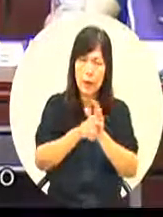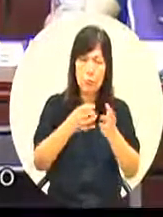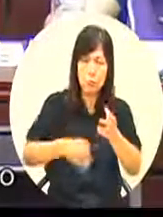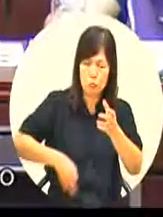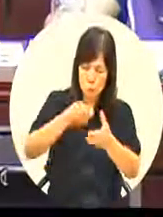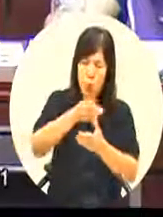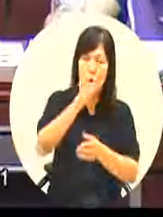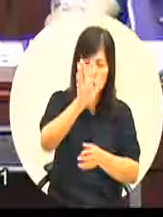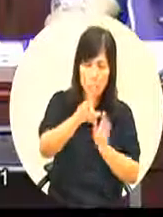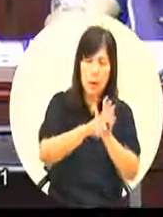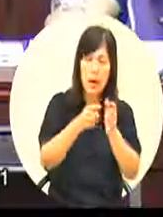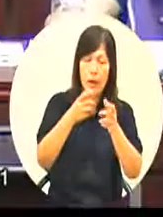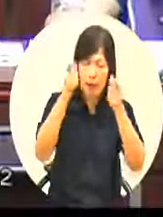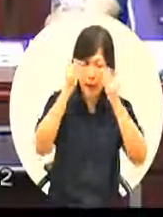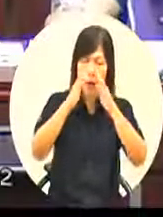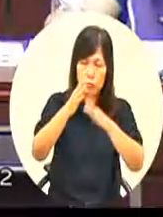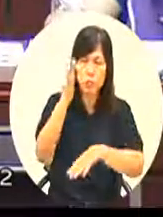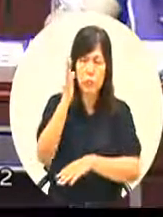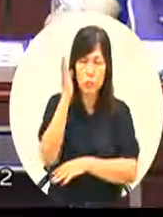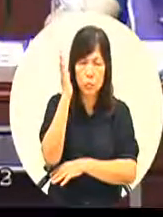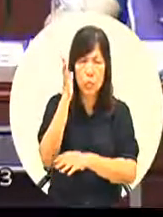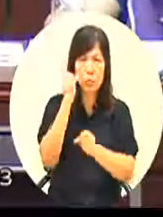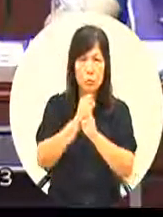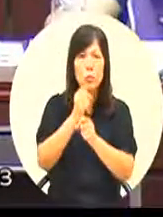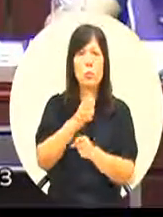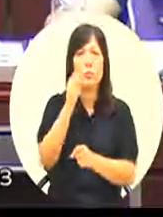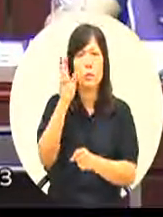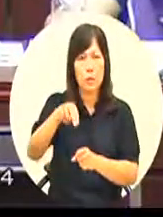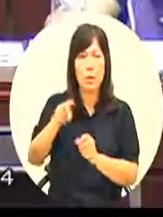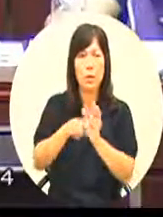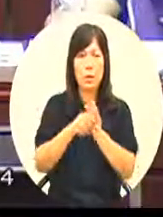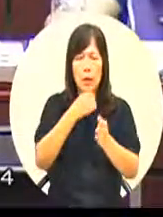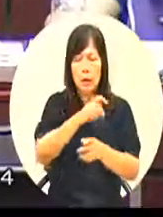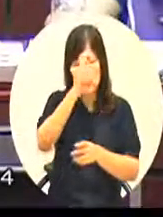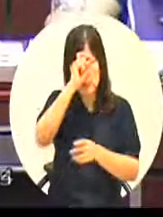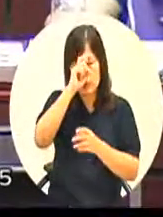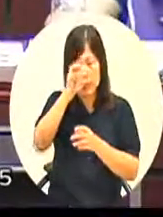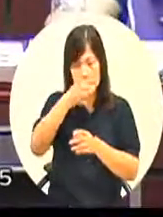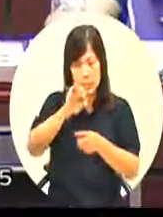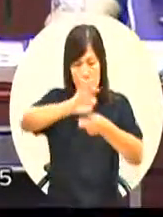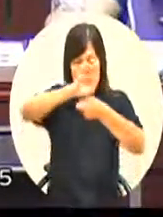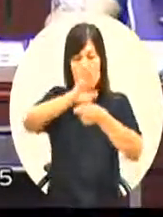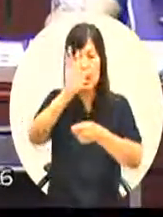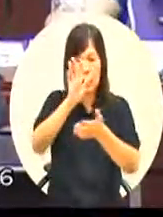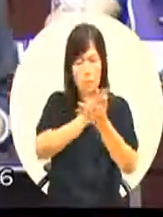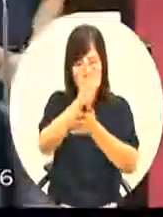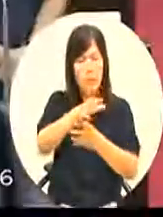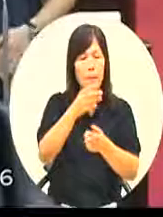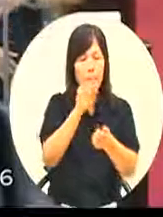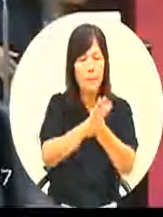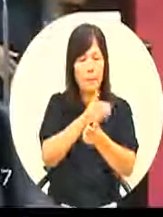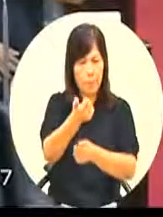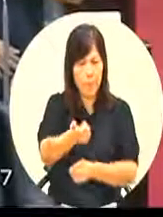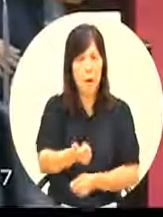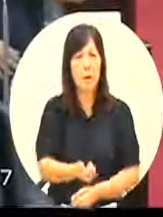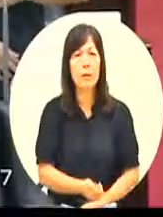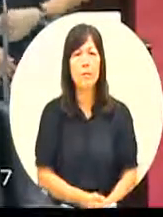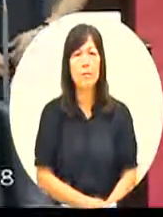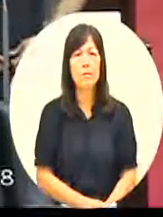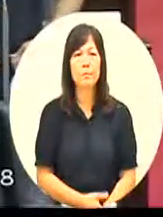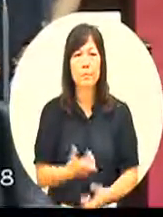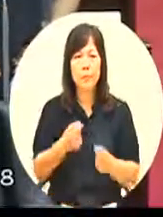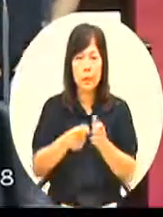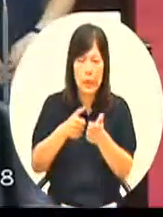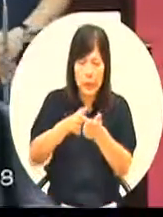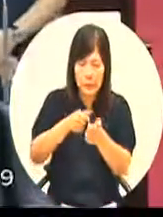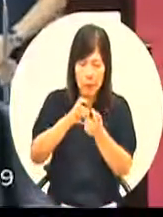有办法，以高雄市的财力当然是希望非营利增加是比较好的。 谢谢局长，所以我其实还是要追问你这